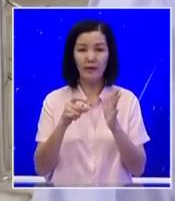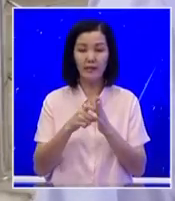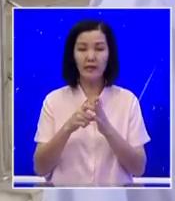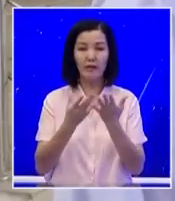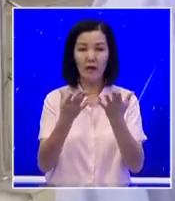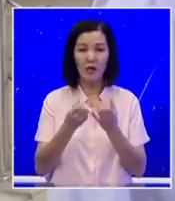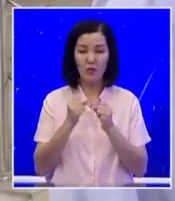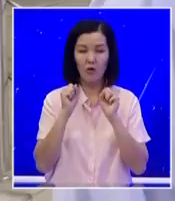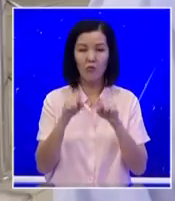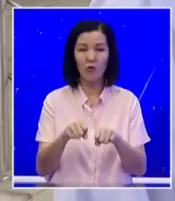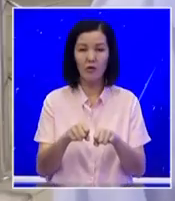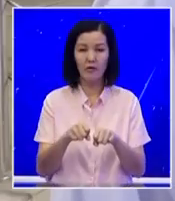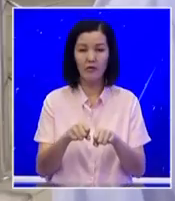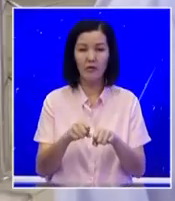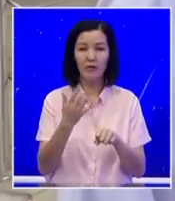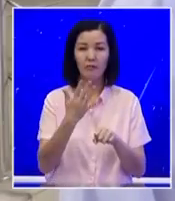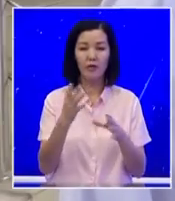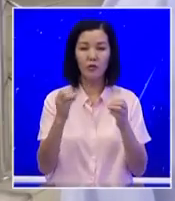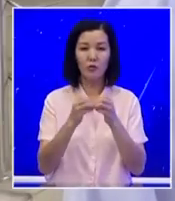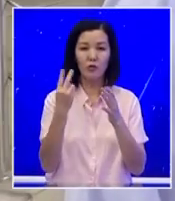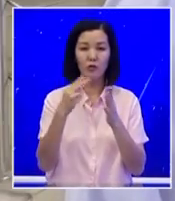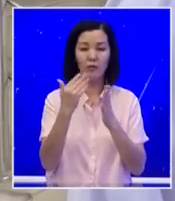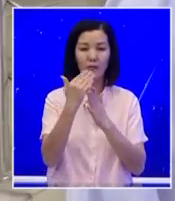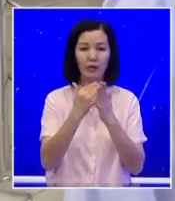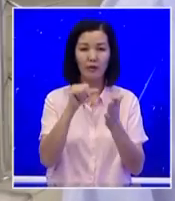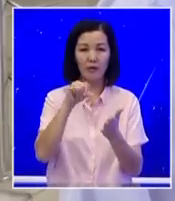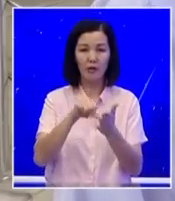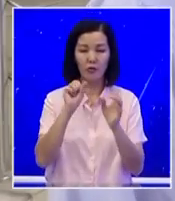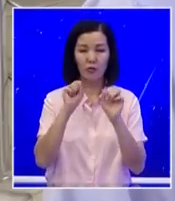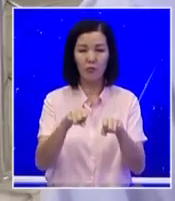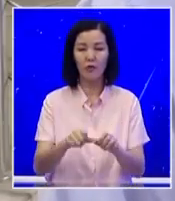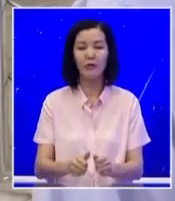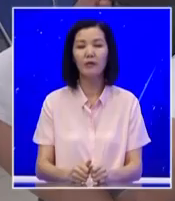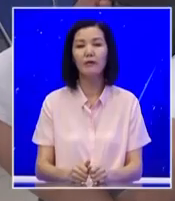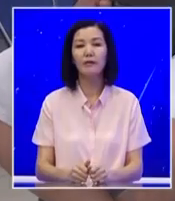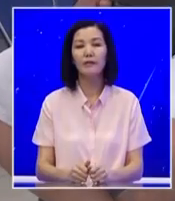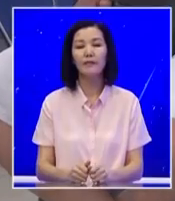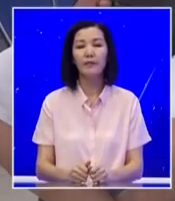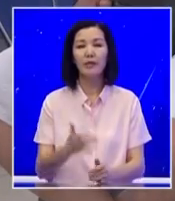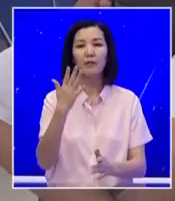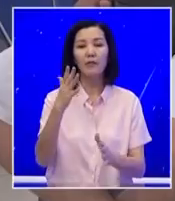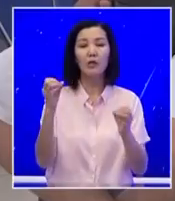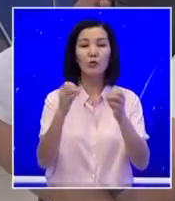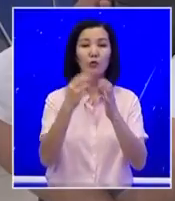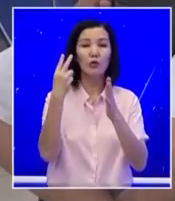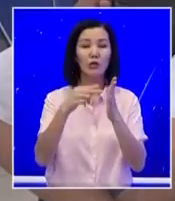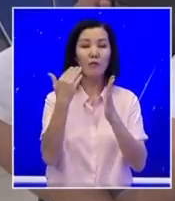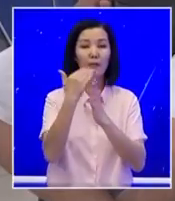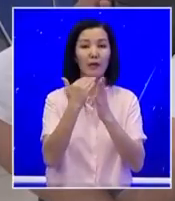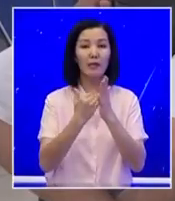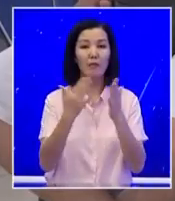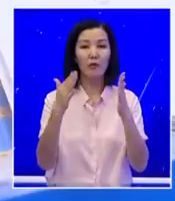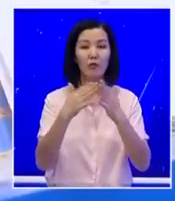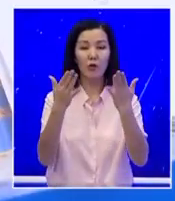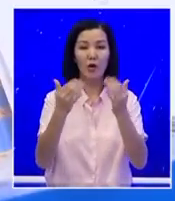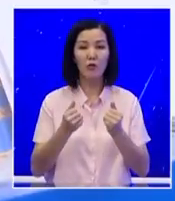сіз жаңағы 5-10-20 бағдарламасы бойынша сатып алуға мүмкіндігіңіз болады. 5-10-20 жобасымен баспаналы болудың